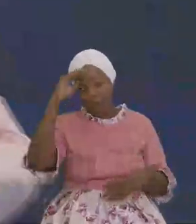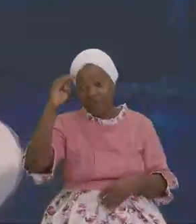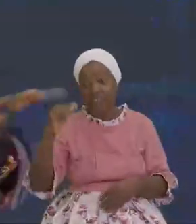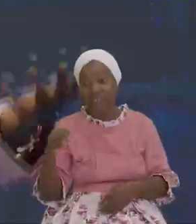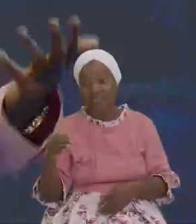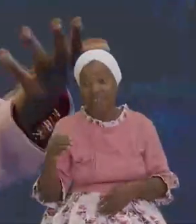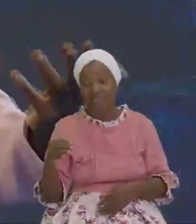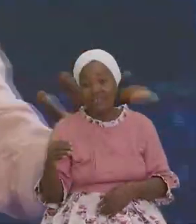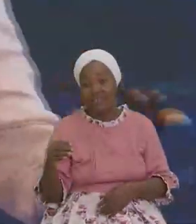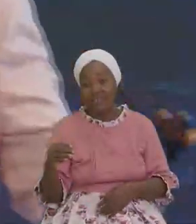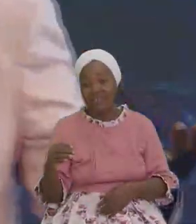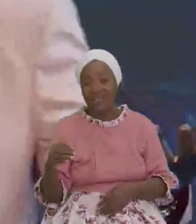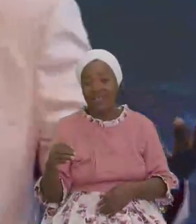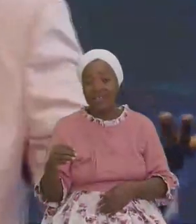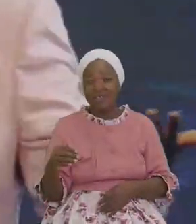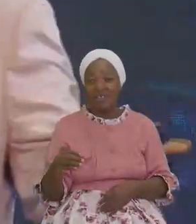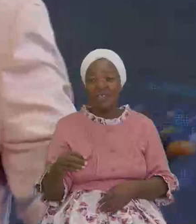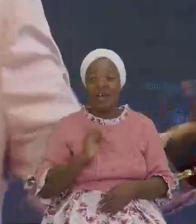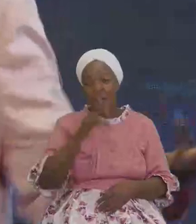En tant que jeune garçon,